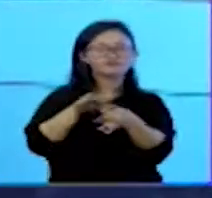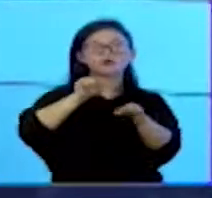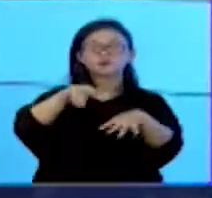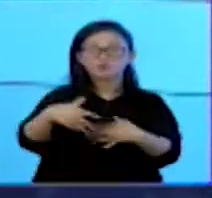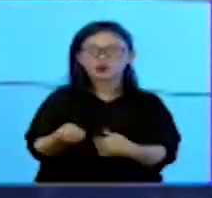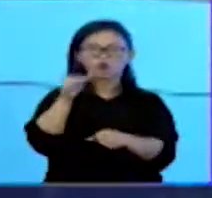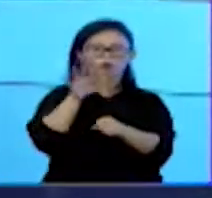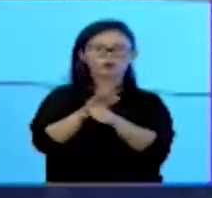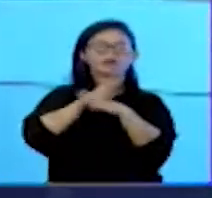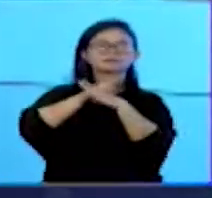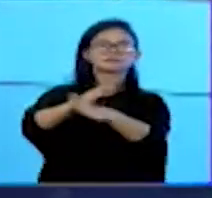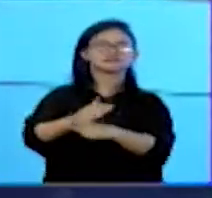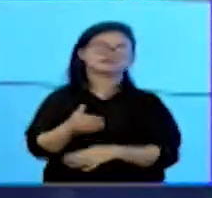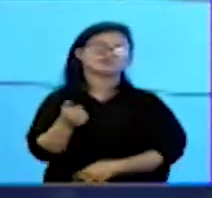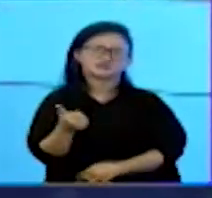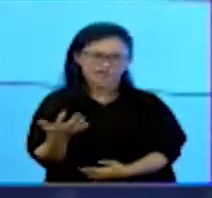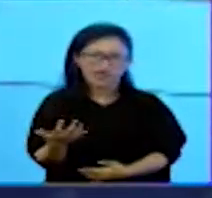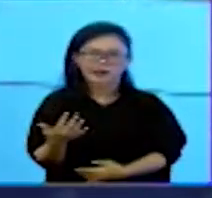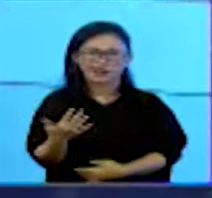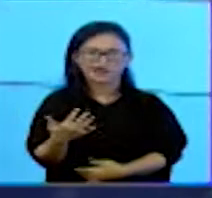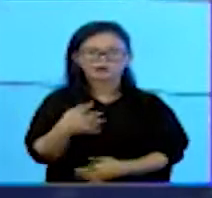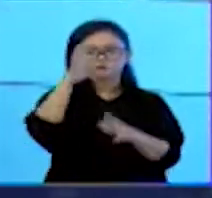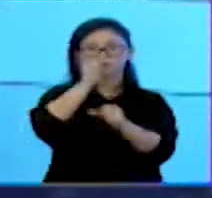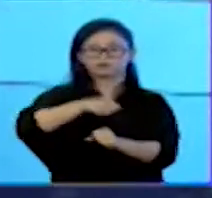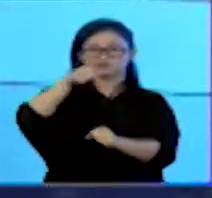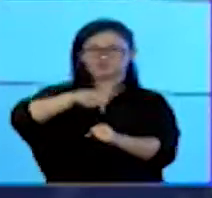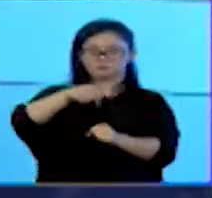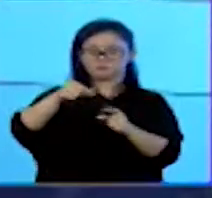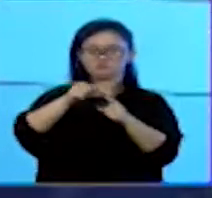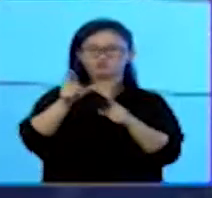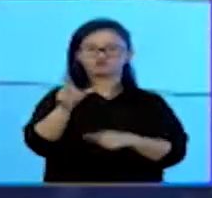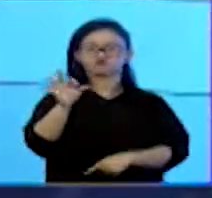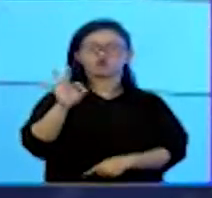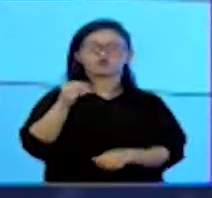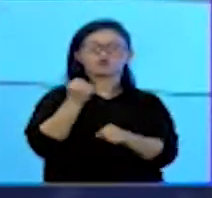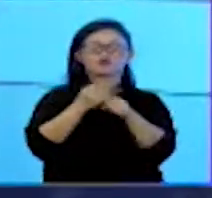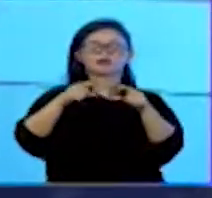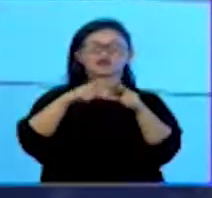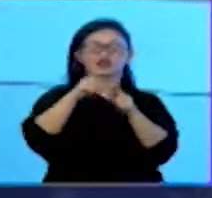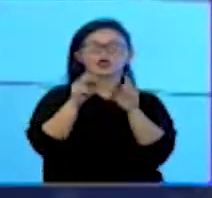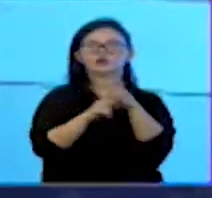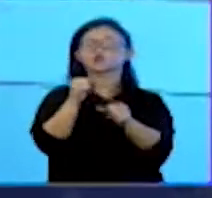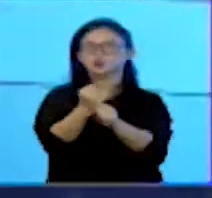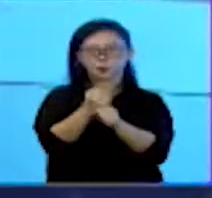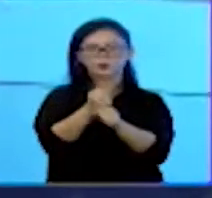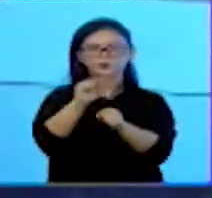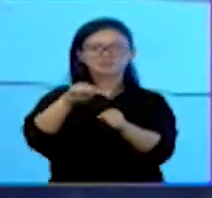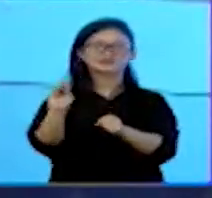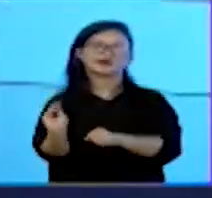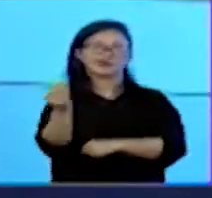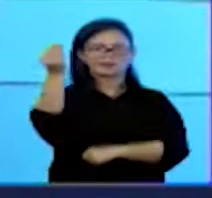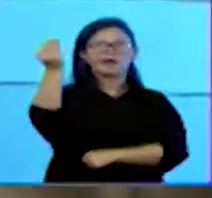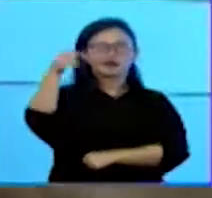pandemi COVID-19 khususnya di Kecamatan Pulau Gadung, di Jakarta Timur dan DKI Jakarta dapat segera kita